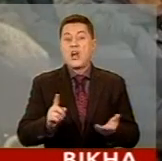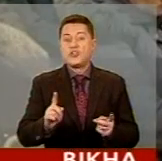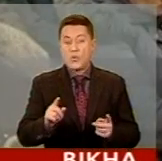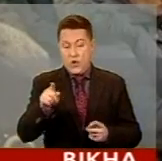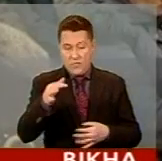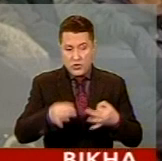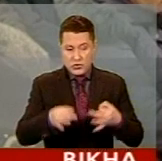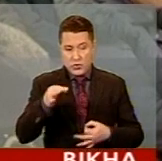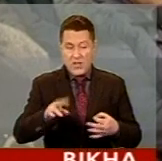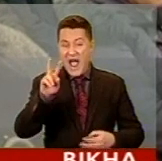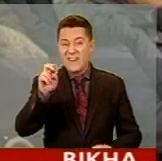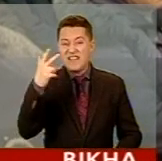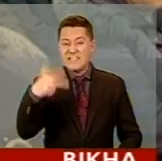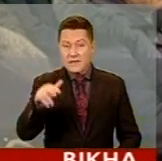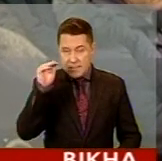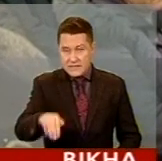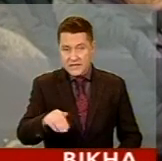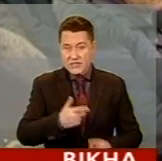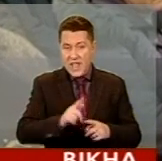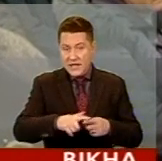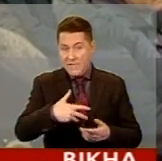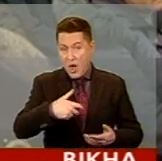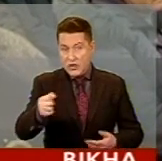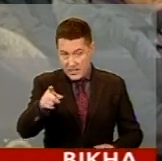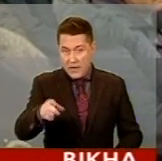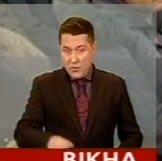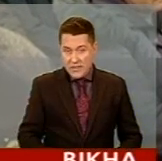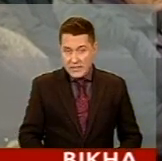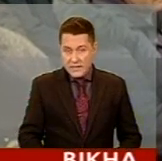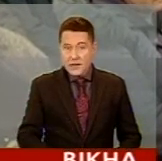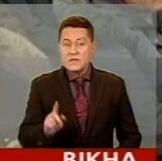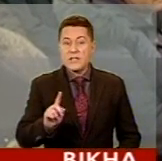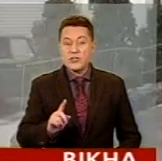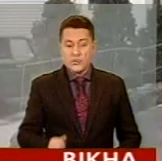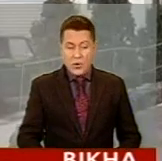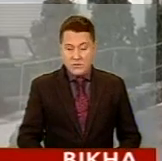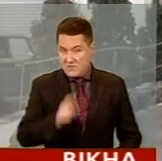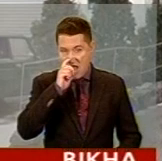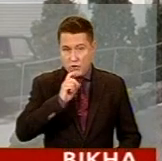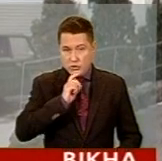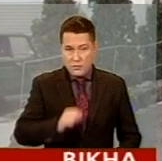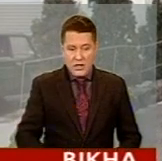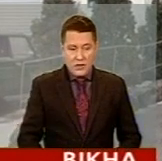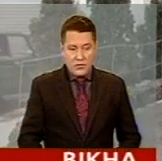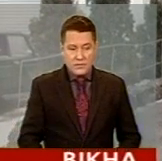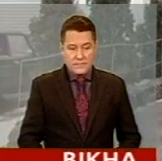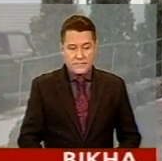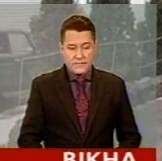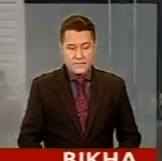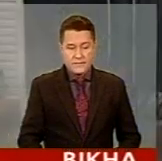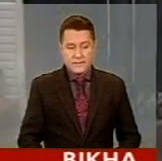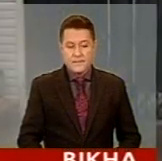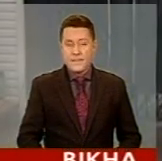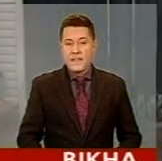А 230 тисяч, які отримані від Березюка і Глиняни, це кошти за що? Не розумію. Березюк та Глиняна нині теж